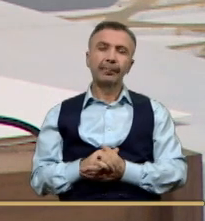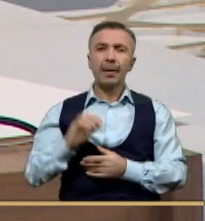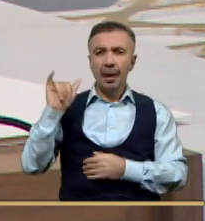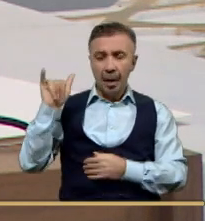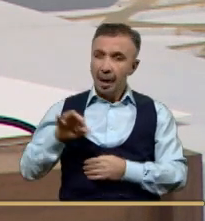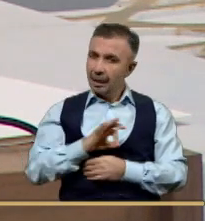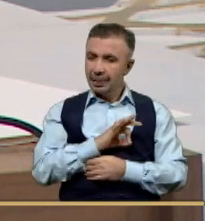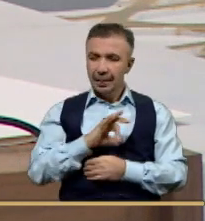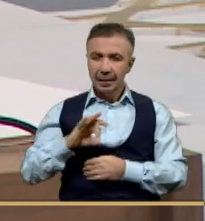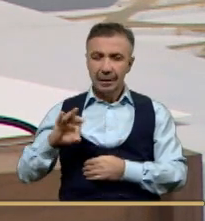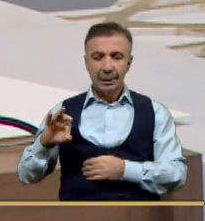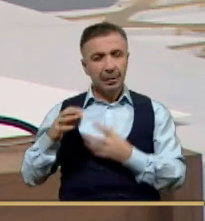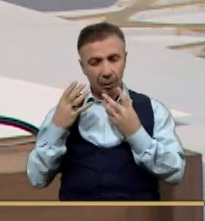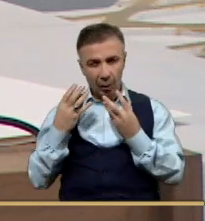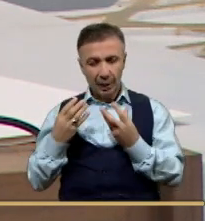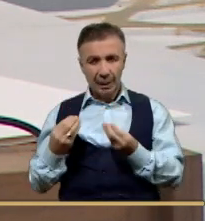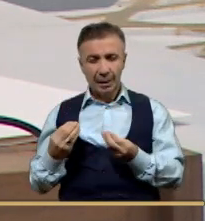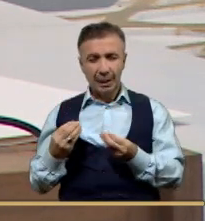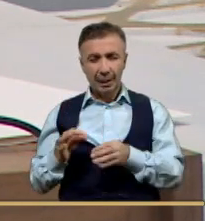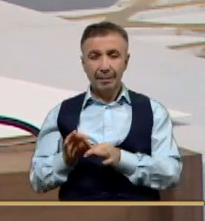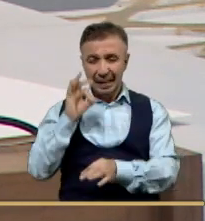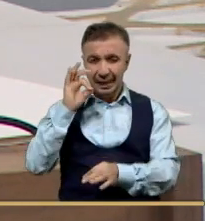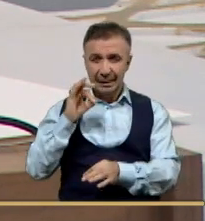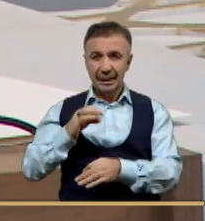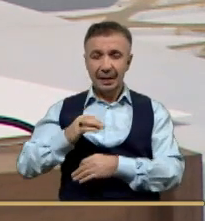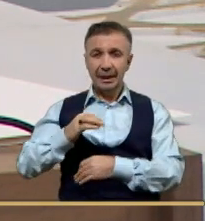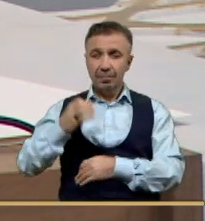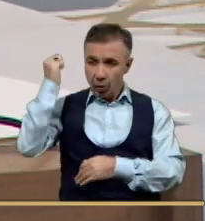haksız bir şekilde bir insanı öldürürse,